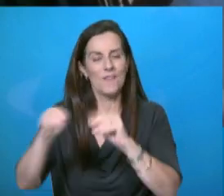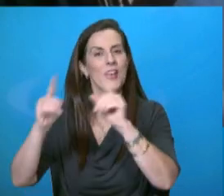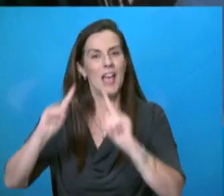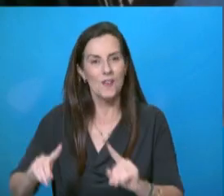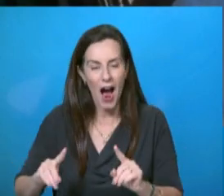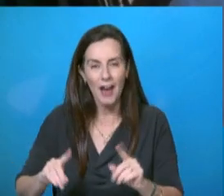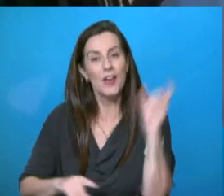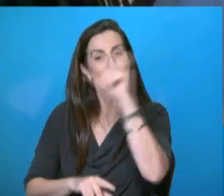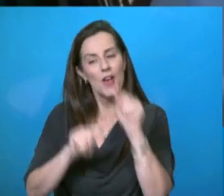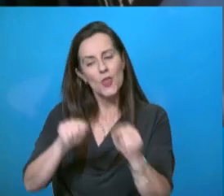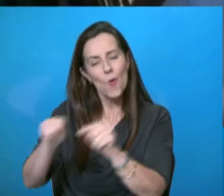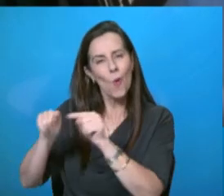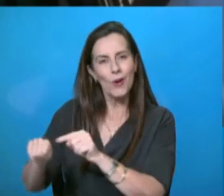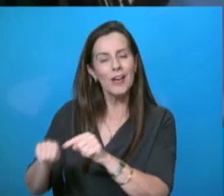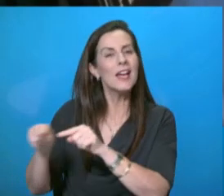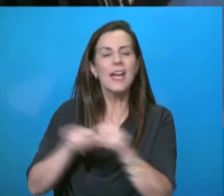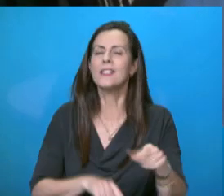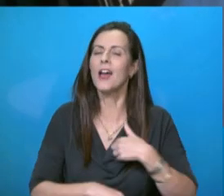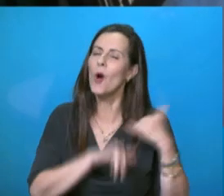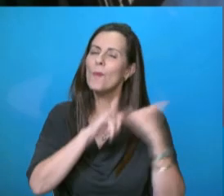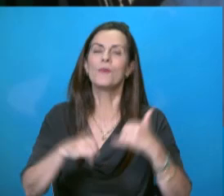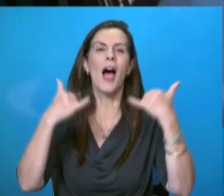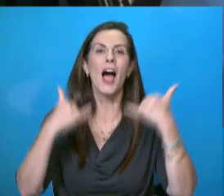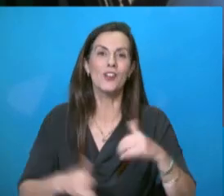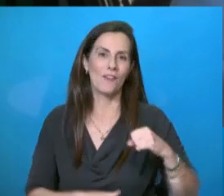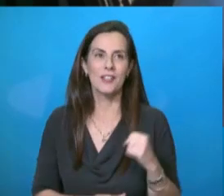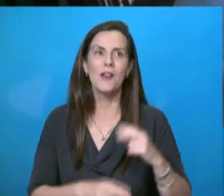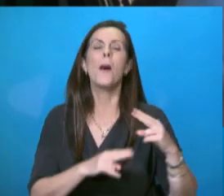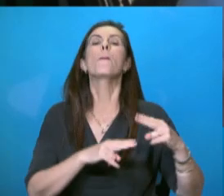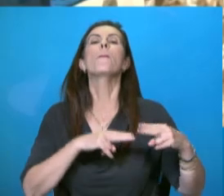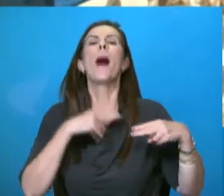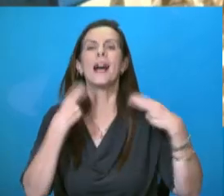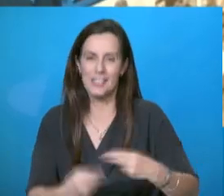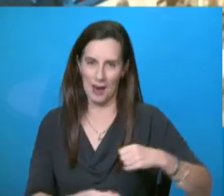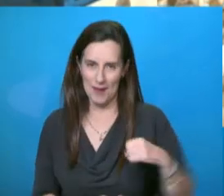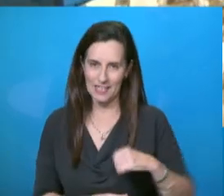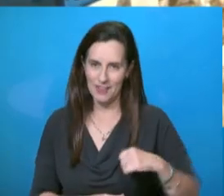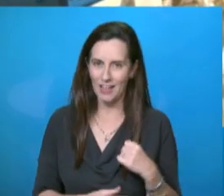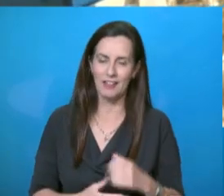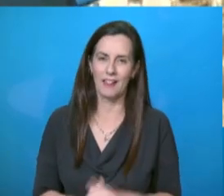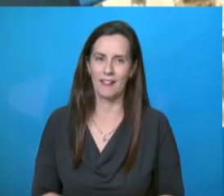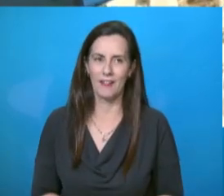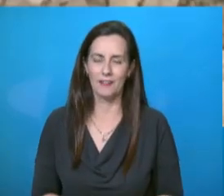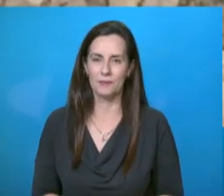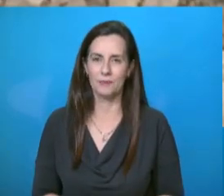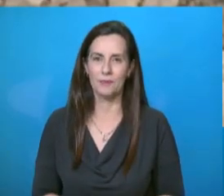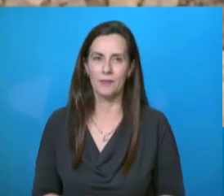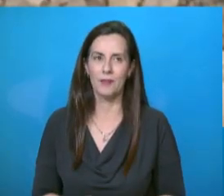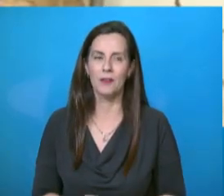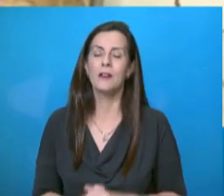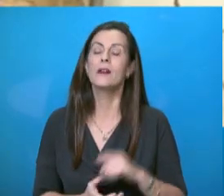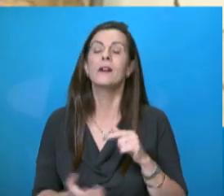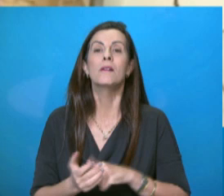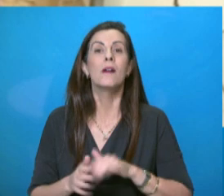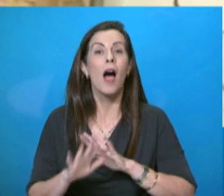ויוון וטורקיה. את זה אנחנו מביאים עכשיו לצפת, מחזירים לצפת. זו ריצה לטווח ארוך.